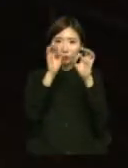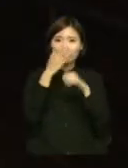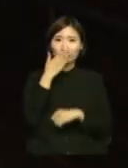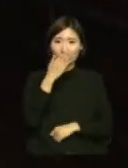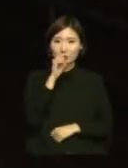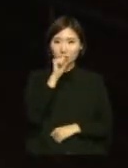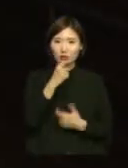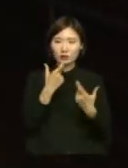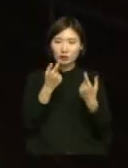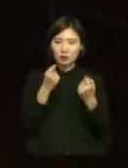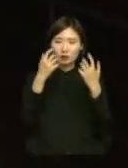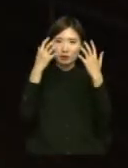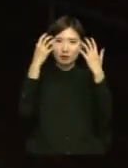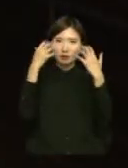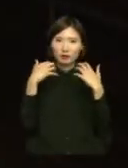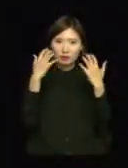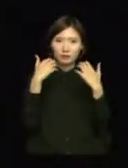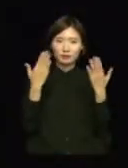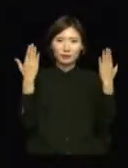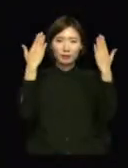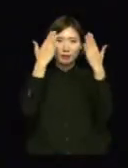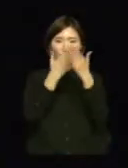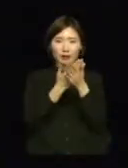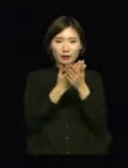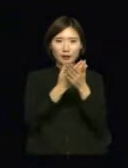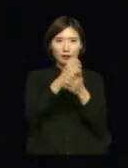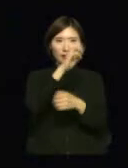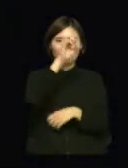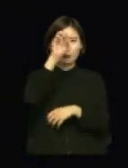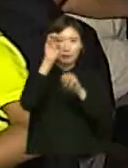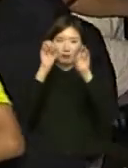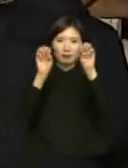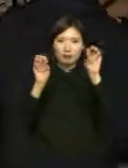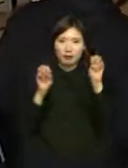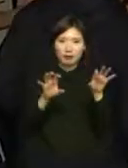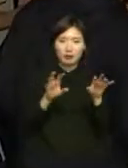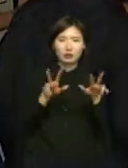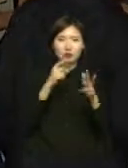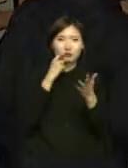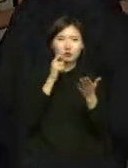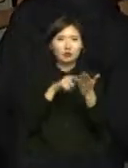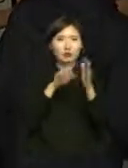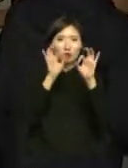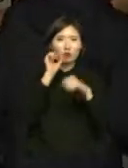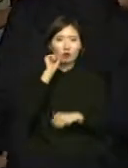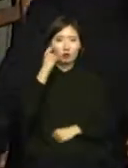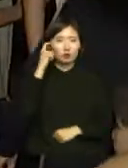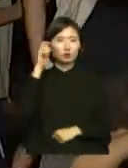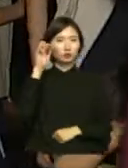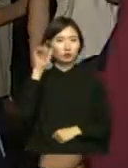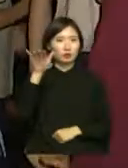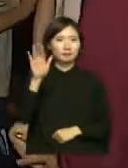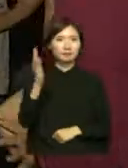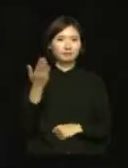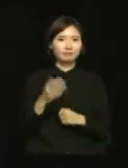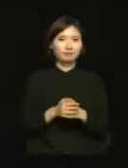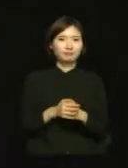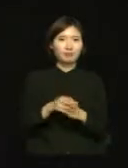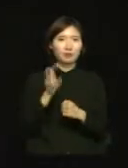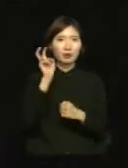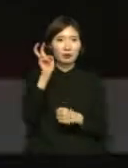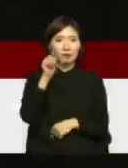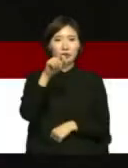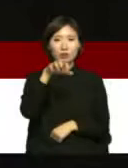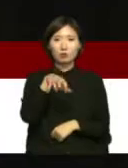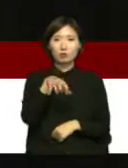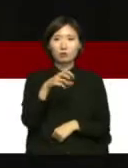초유 름 어두운 밤하늘을 수놓았던 반딧불이 의 불빛이 쓴 이제는 쉽게 볼 수 없는 추억이 됐습니다 아마도 여기 그